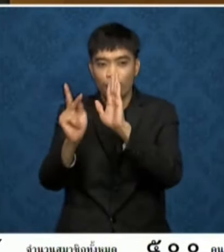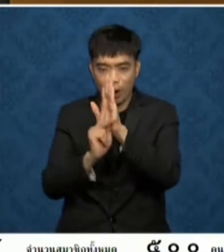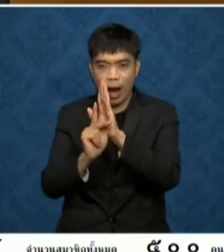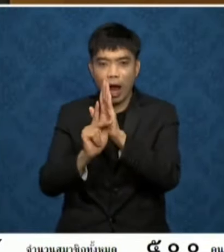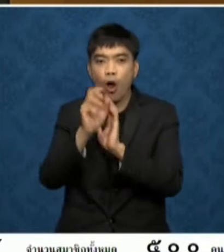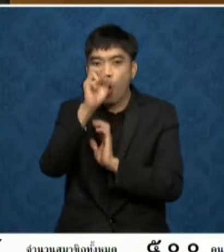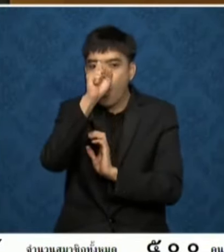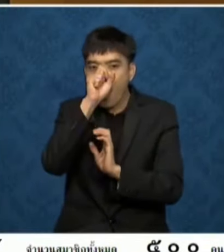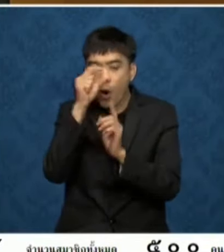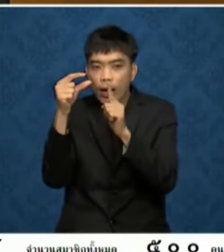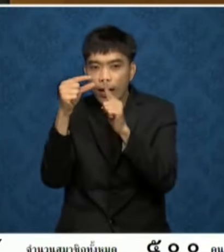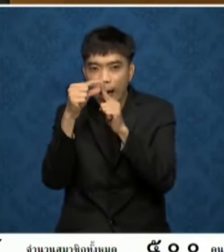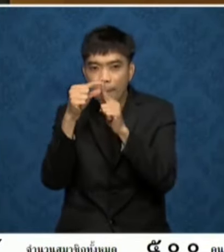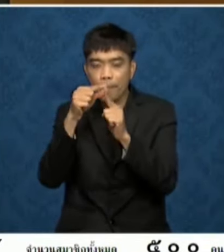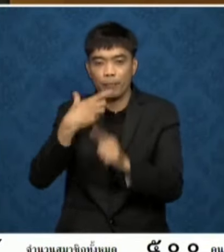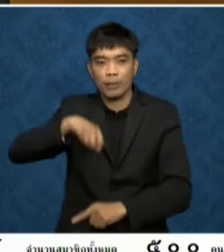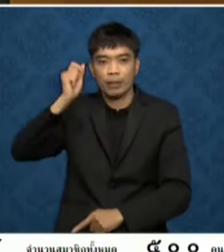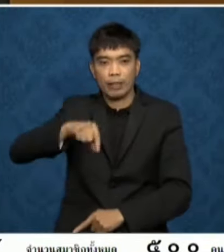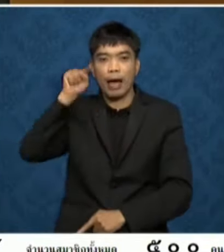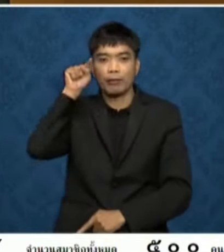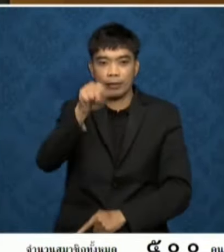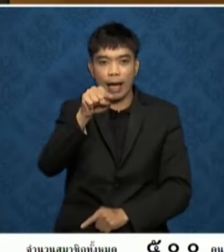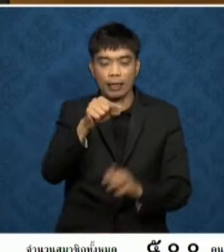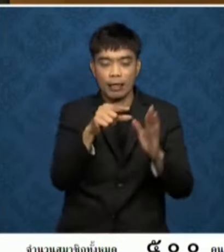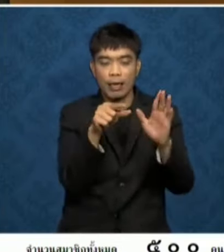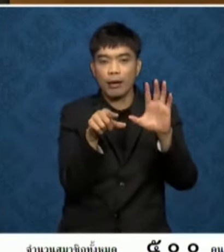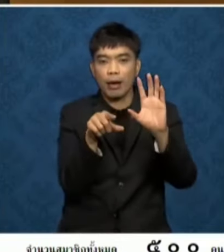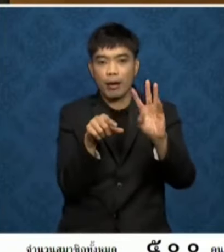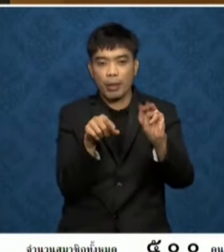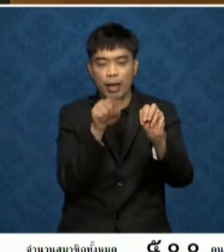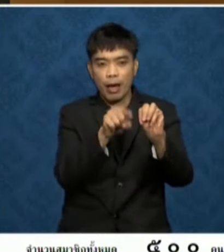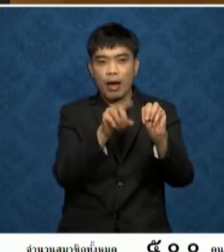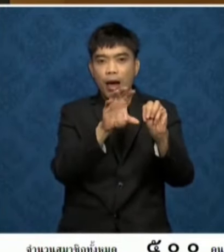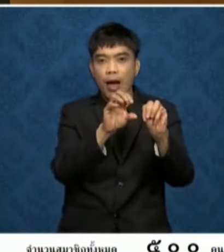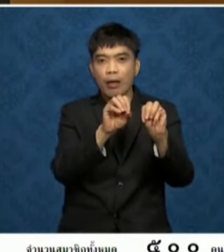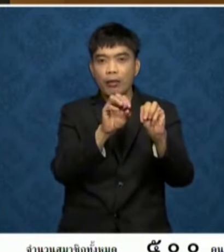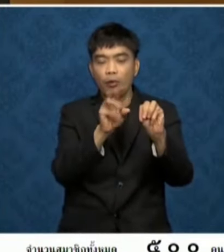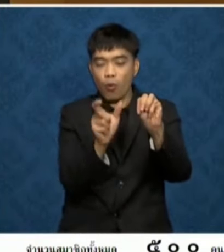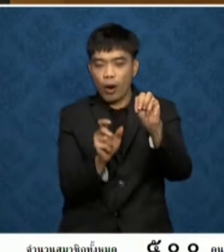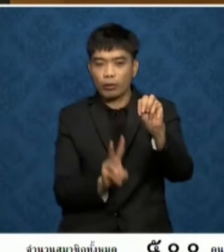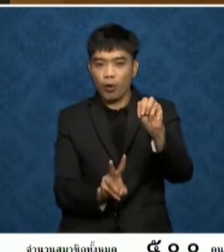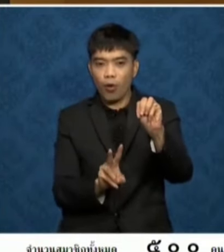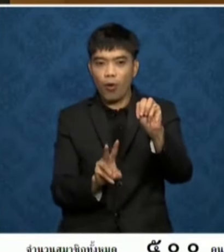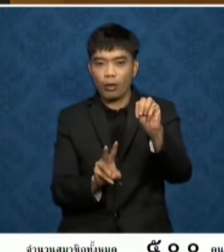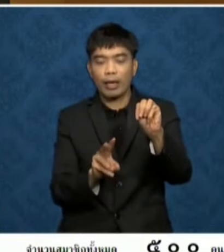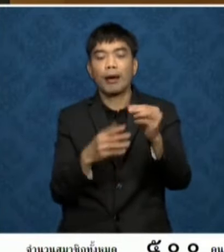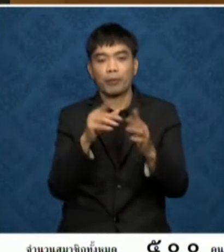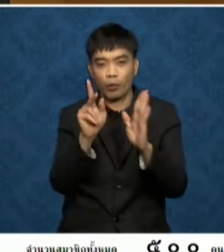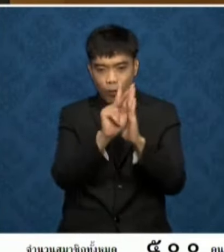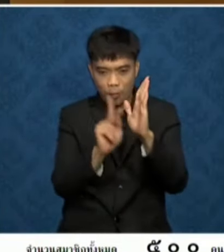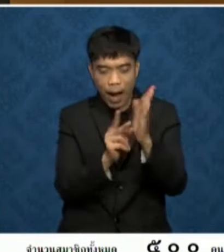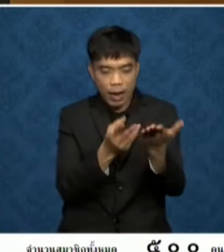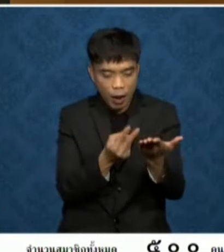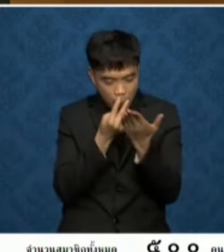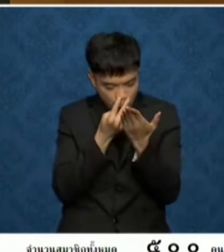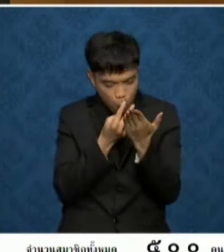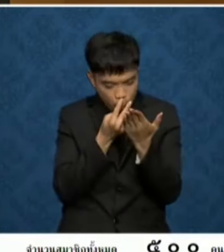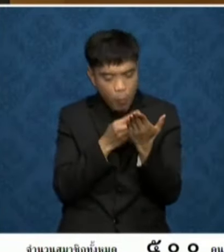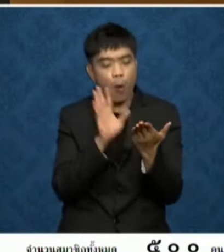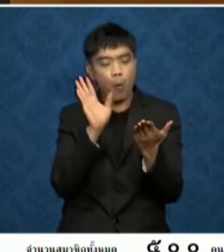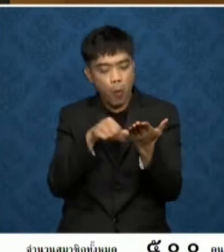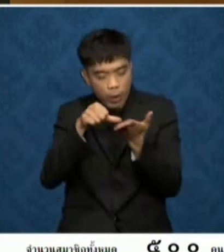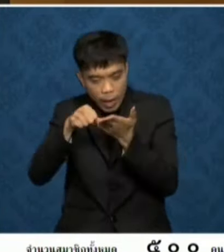ไปเอาคำวินิจฉัยเรื่อง56วรรค2กับมาตรา189มาดูแล้วก็ท่านก็คงจะทำหน้าที่แก้ไ